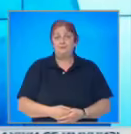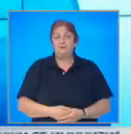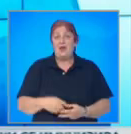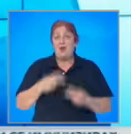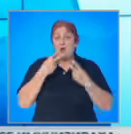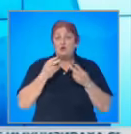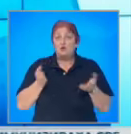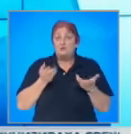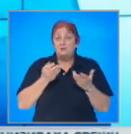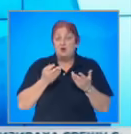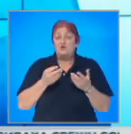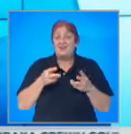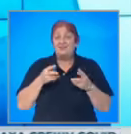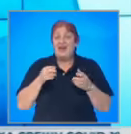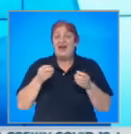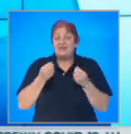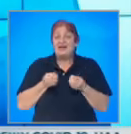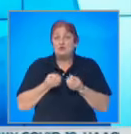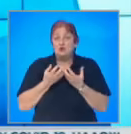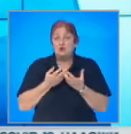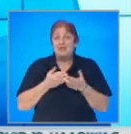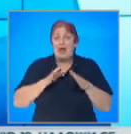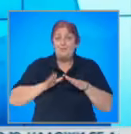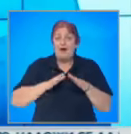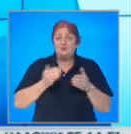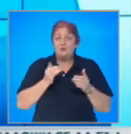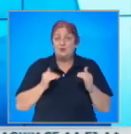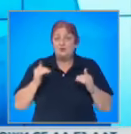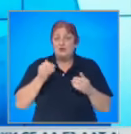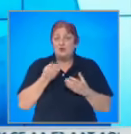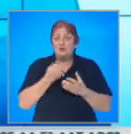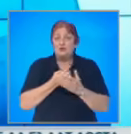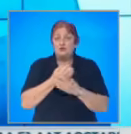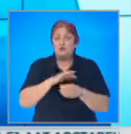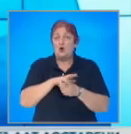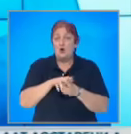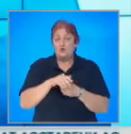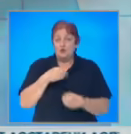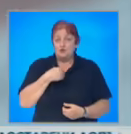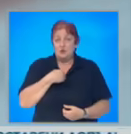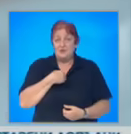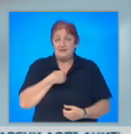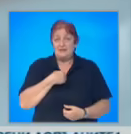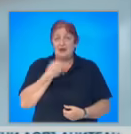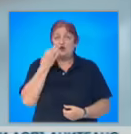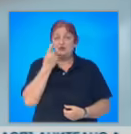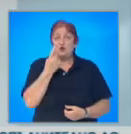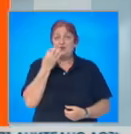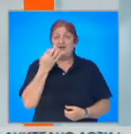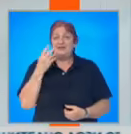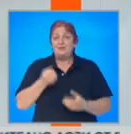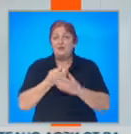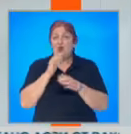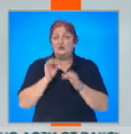Уви, прогнозите започват да се сбъдват. Бавно започват да нарастват новите случаи на коронавирус у нас.